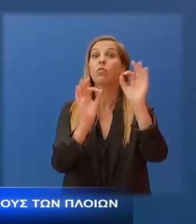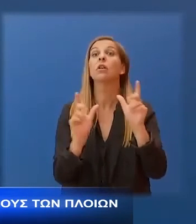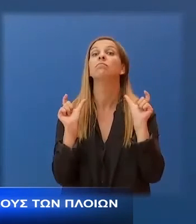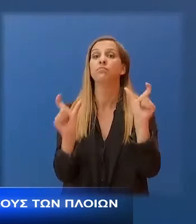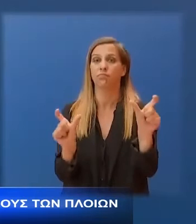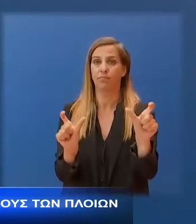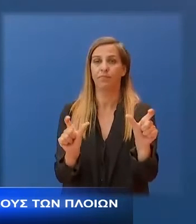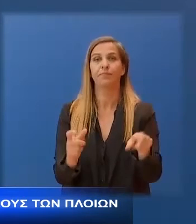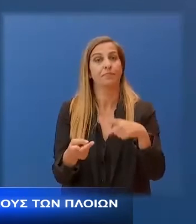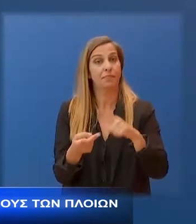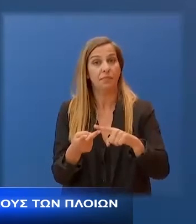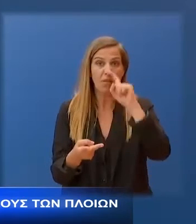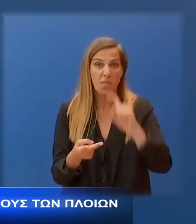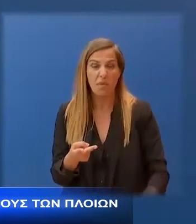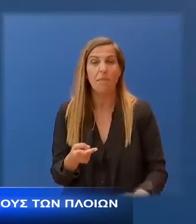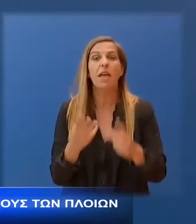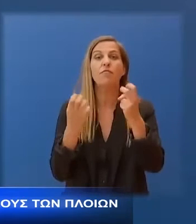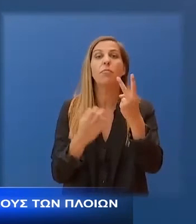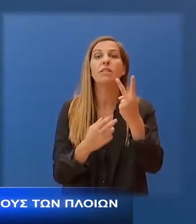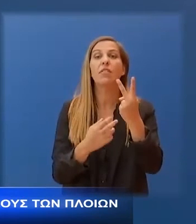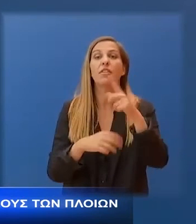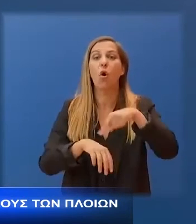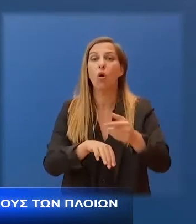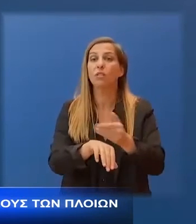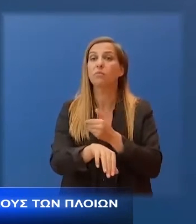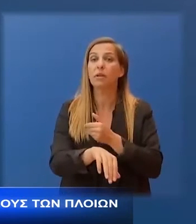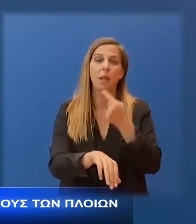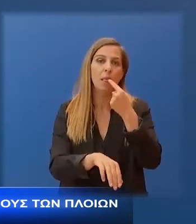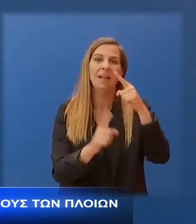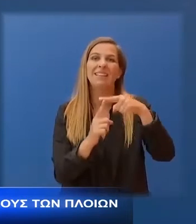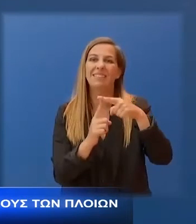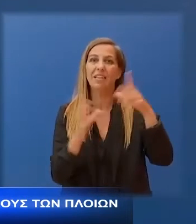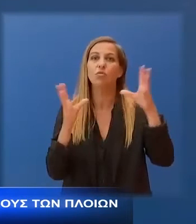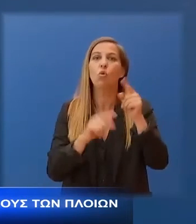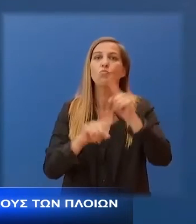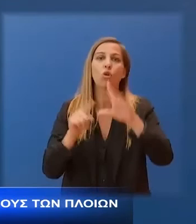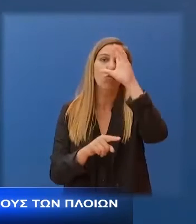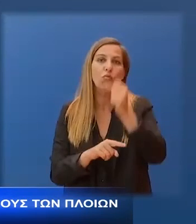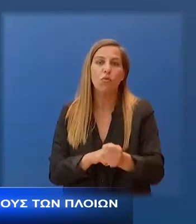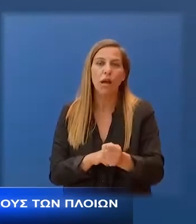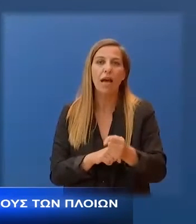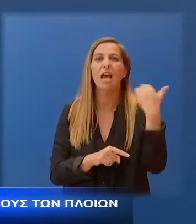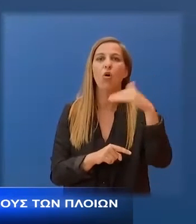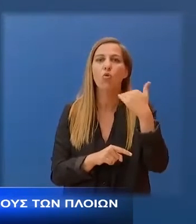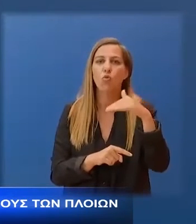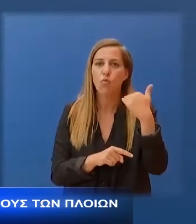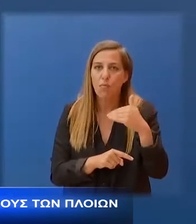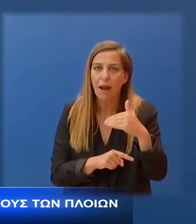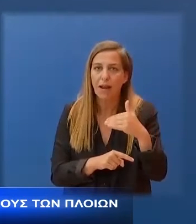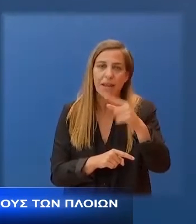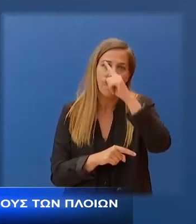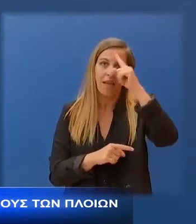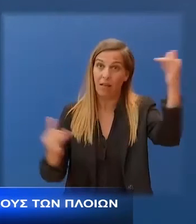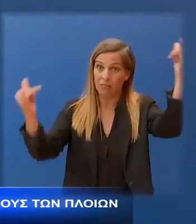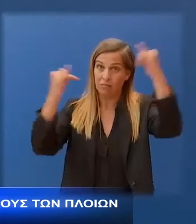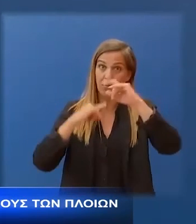αρνητικό μοριακό τεστ του PCR 72 ωρών για τους προερχόμενους αεροπορικώς από τη Βουλγαρία, τη Ρουμανία και τα Ηνωμένα